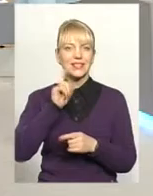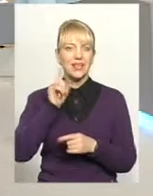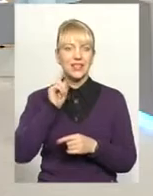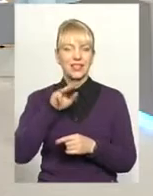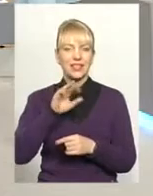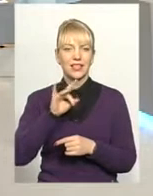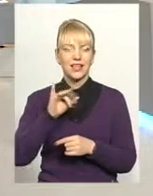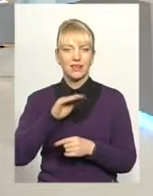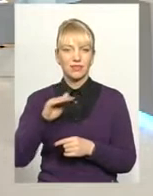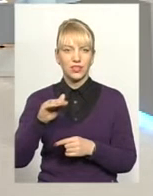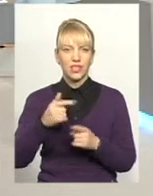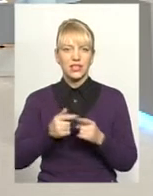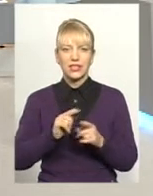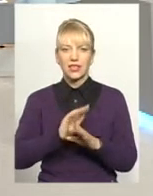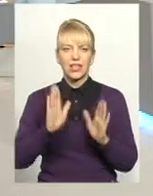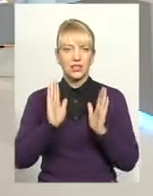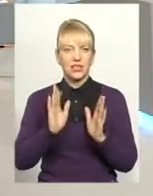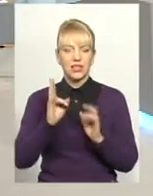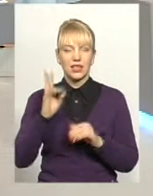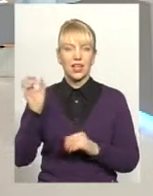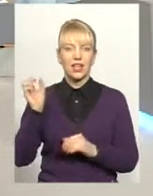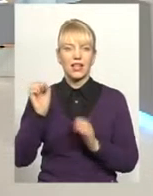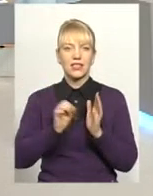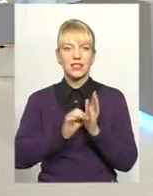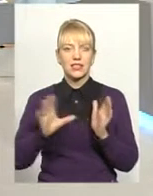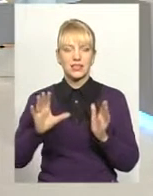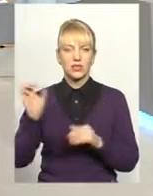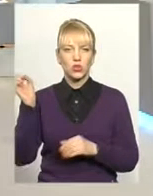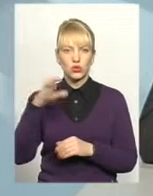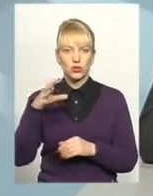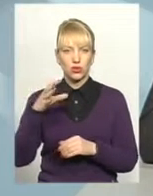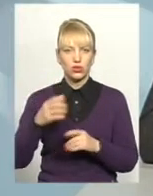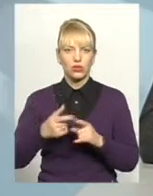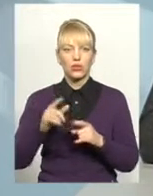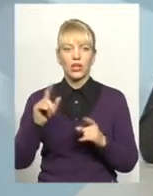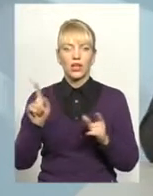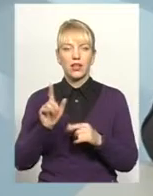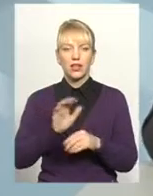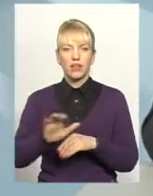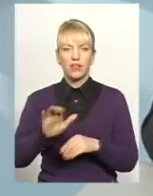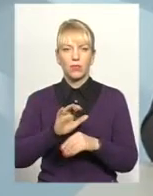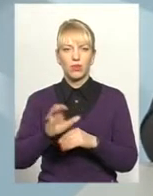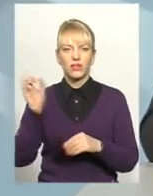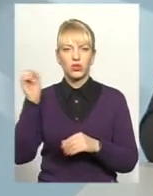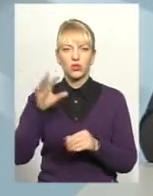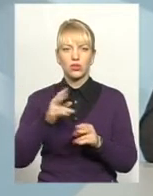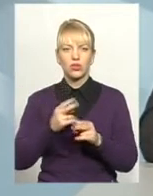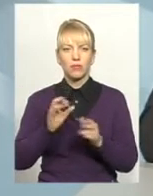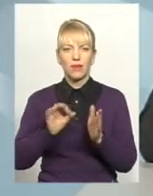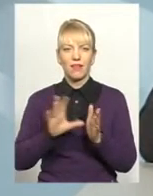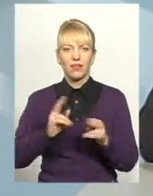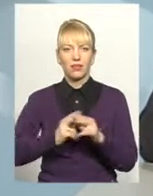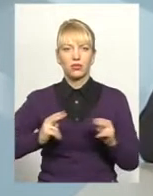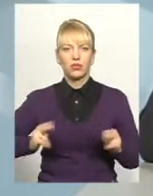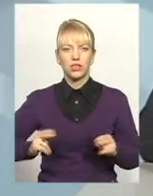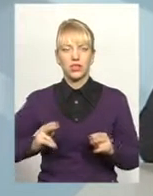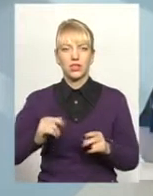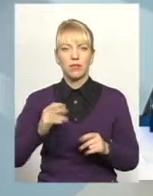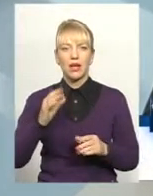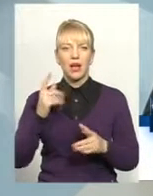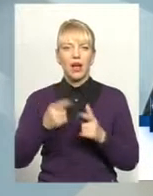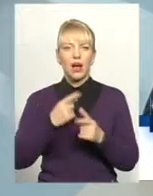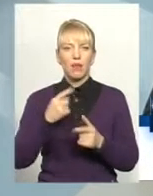Угу. Вони не лише на сонячну електроенергію, яка виробляється сонячними електростанціями, а і